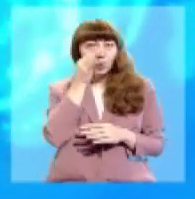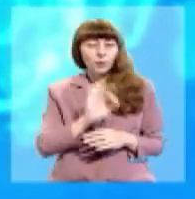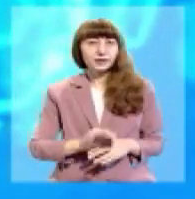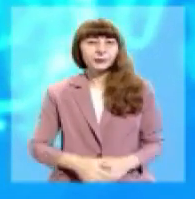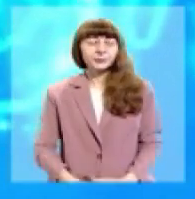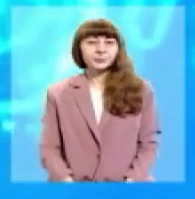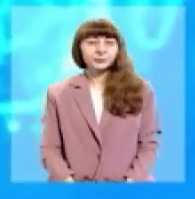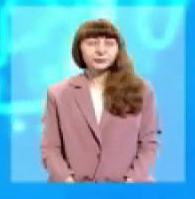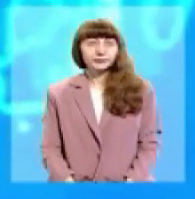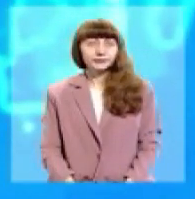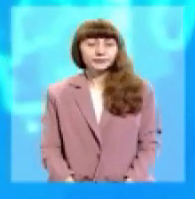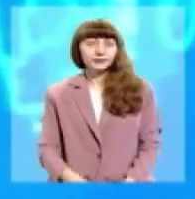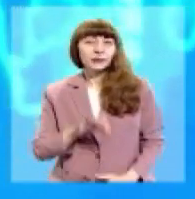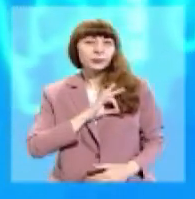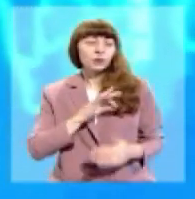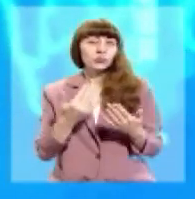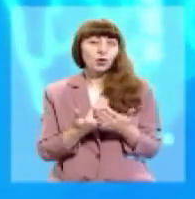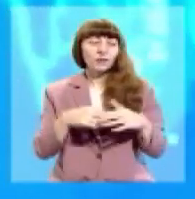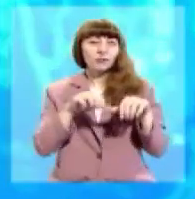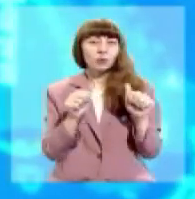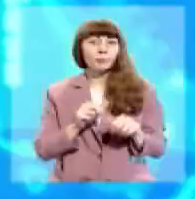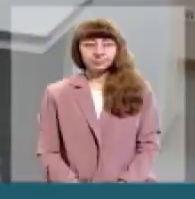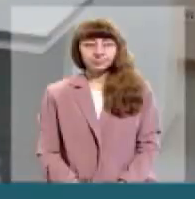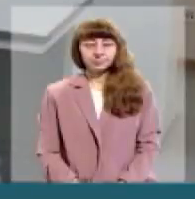құралдарды пайдалану бойынша тәжірибелерімен бөлісті.